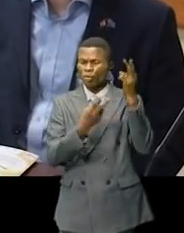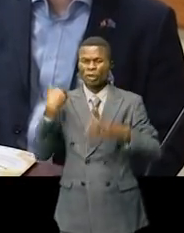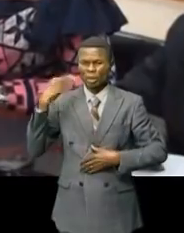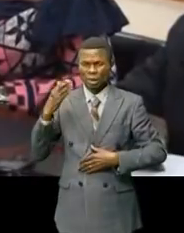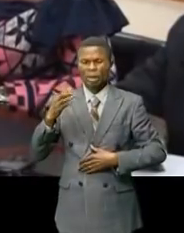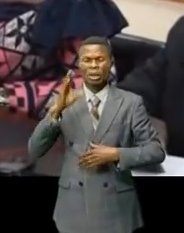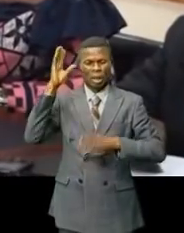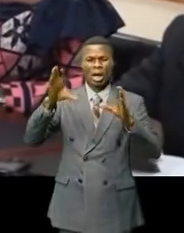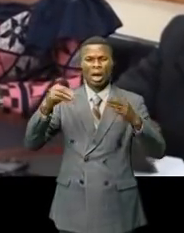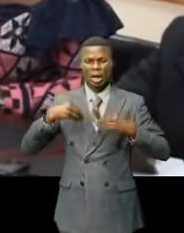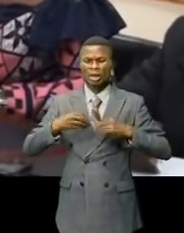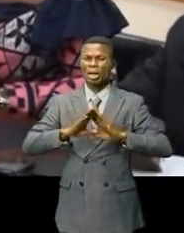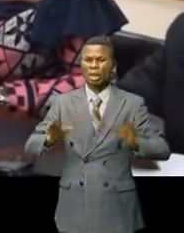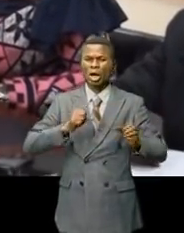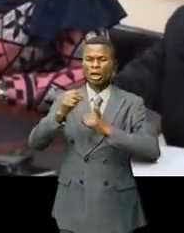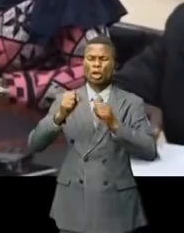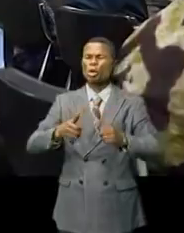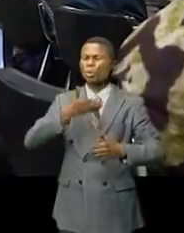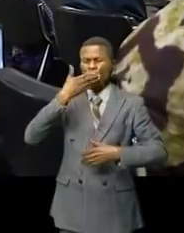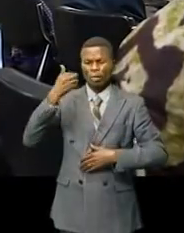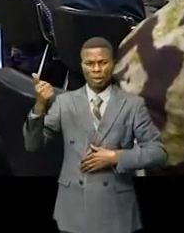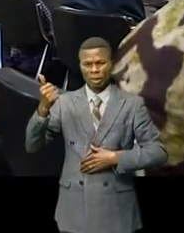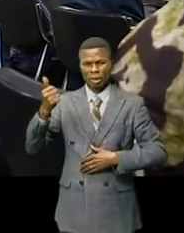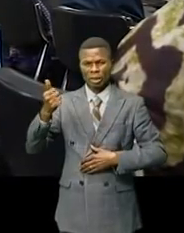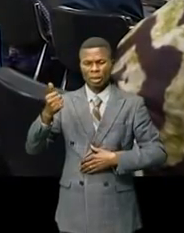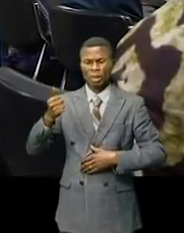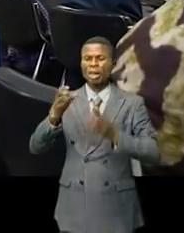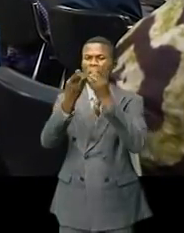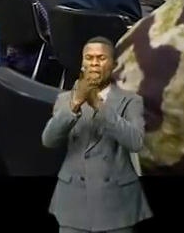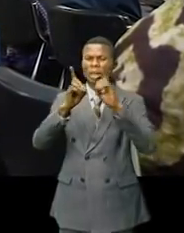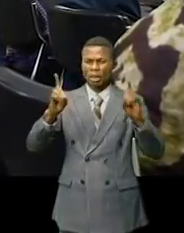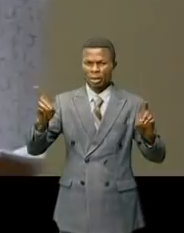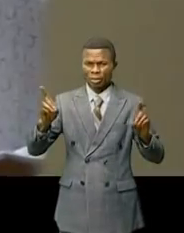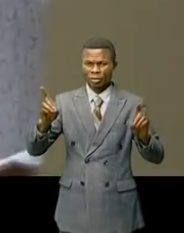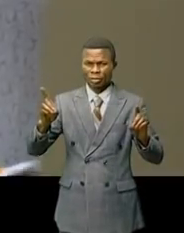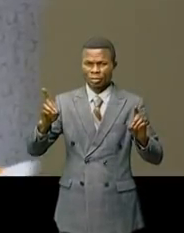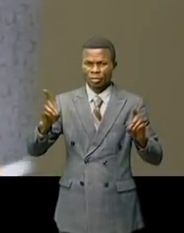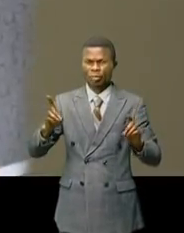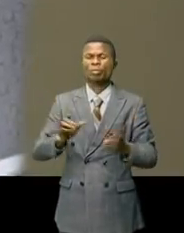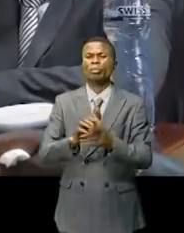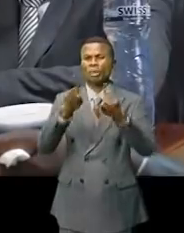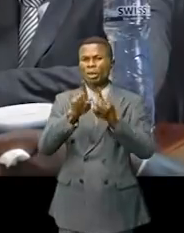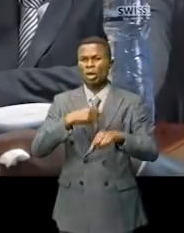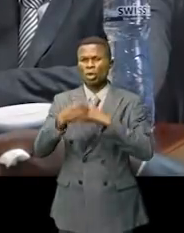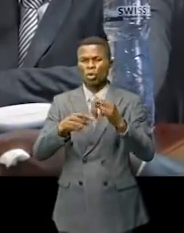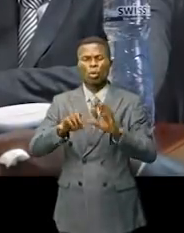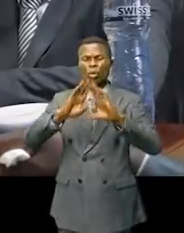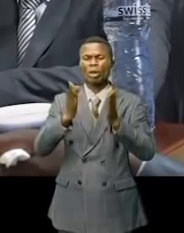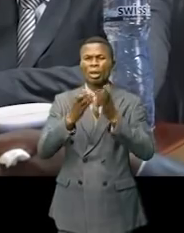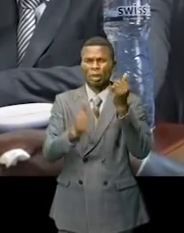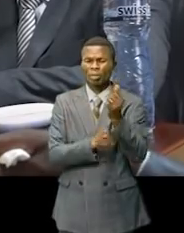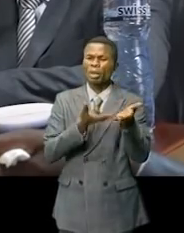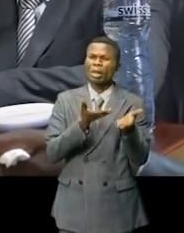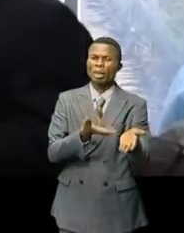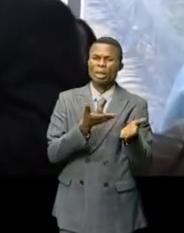de reconnaître le mérite d'un combat loyal voir la démocratie cette édition spéciale aussi lancé au public offert aussi